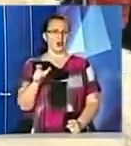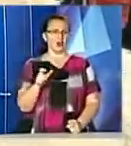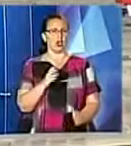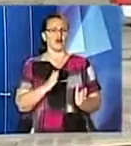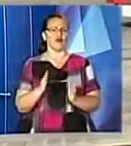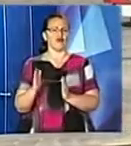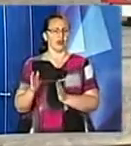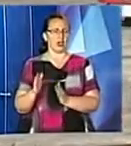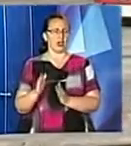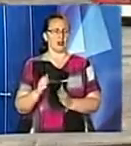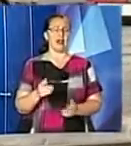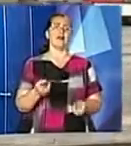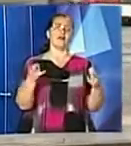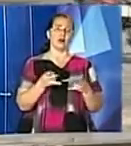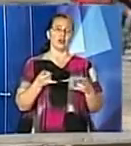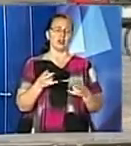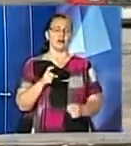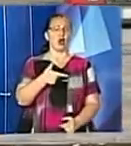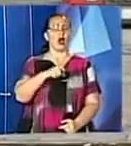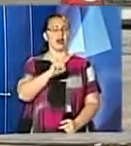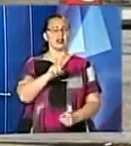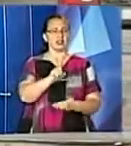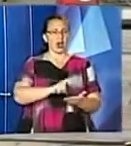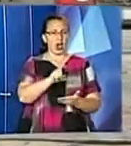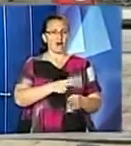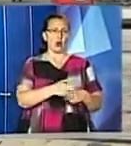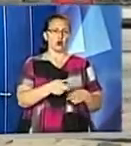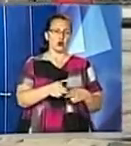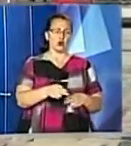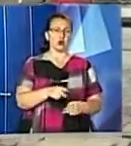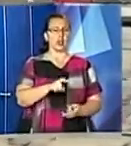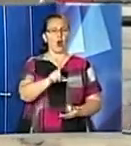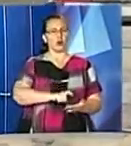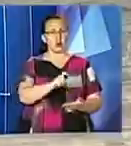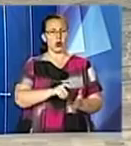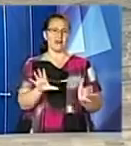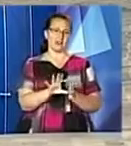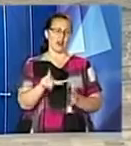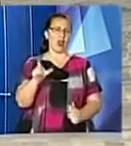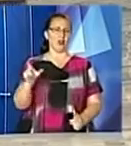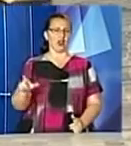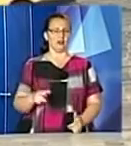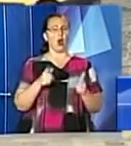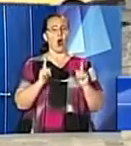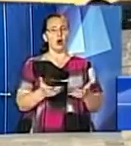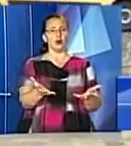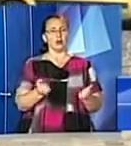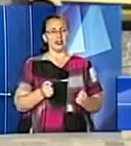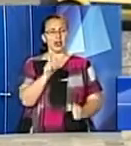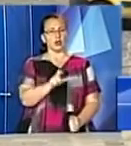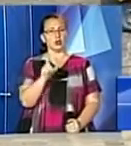«Львівелектротранс» потребує газозварювальників, слюсарів, токарів та електриків. Ми готові прийняти